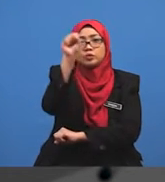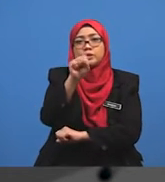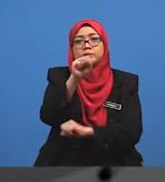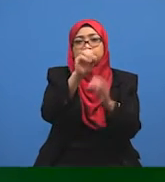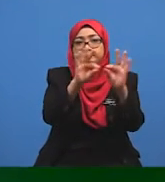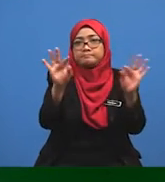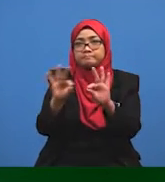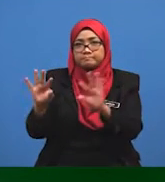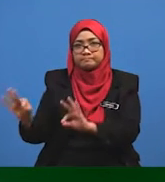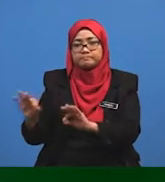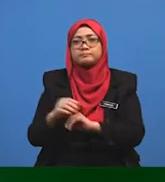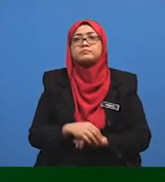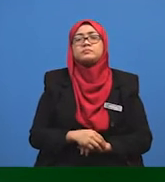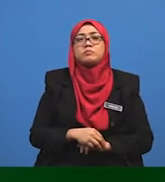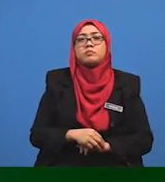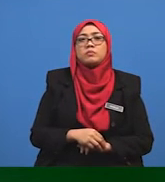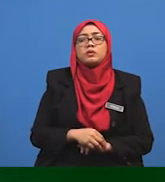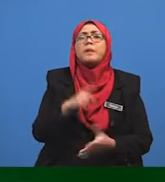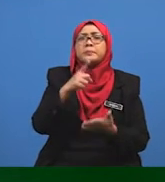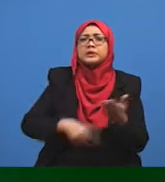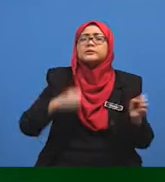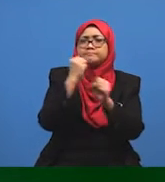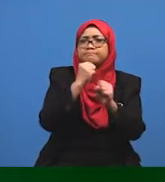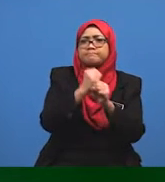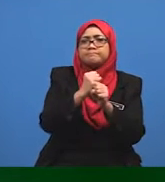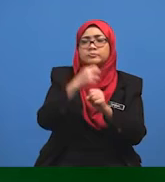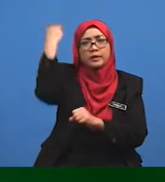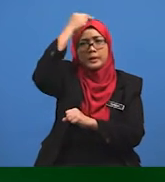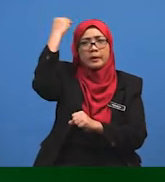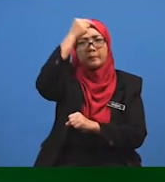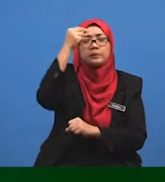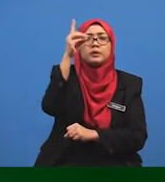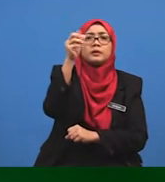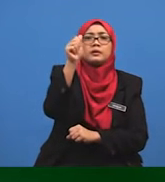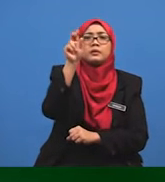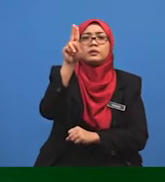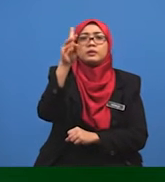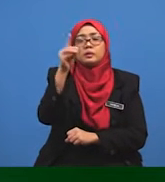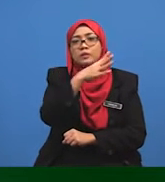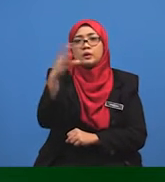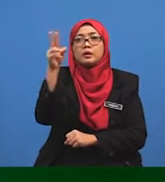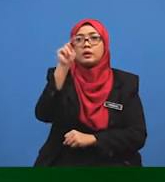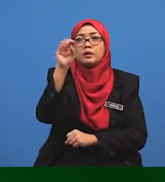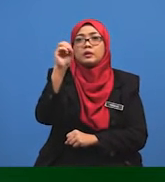pertama, apakah pekerjaan Nabi Daud dan Nabi Nuh alaihissalam?